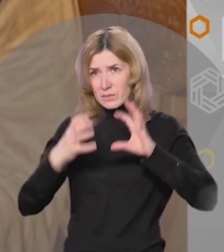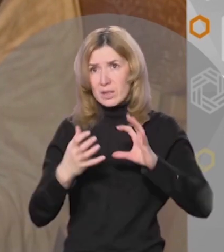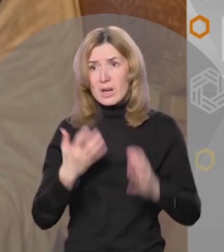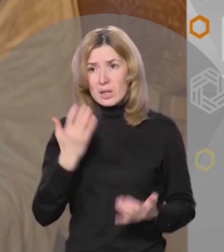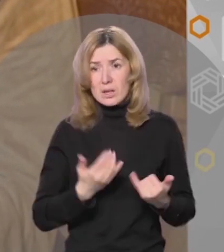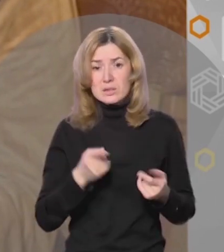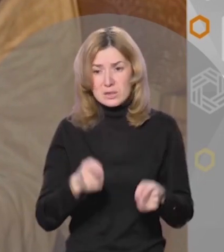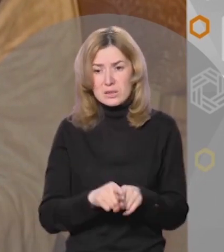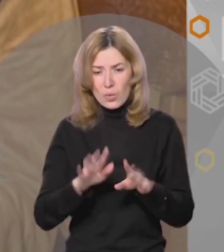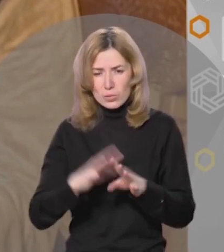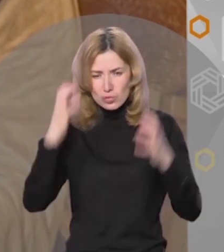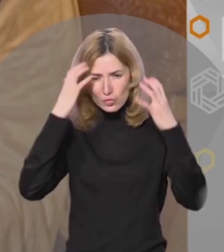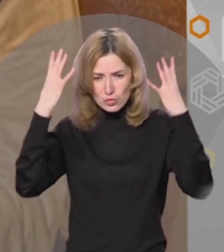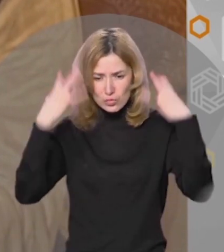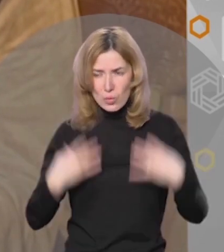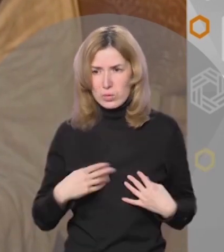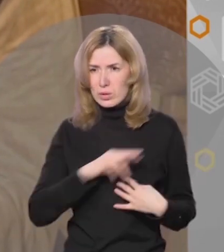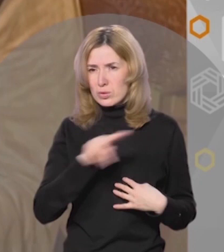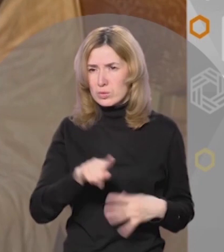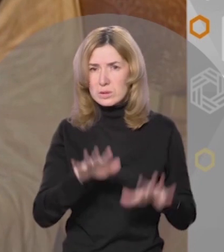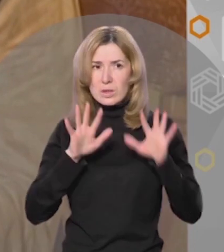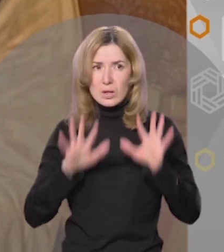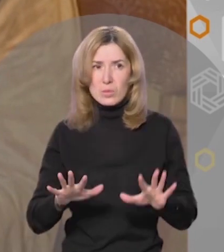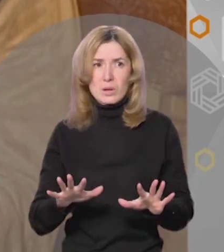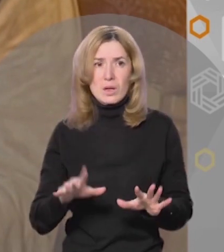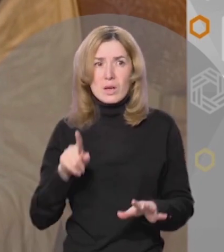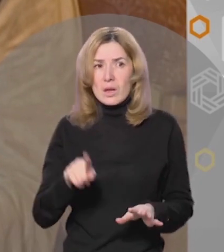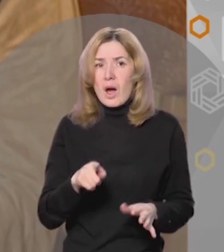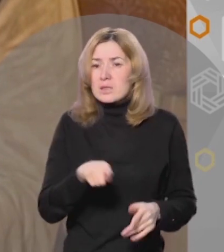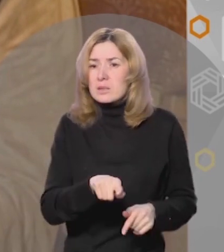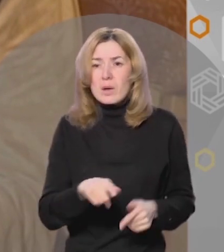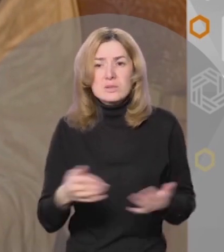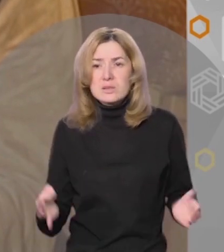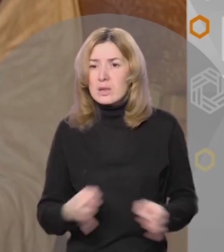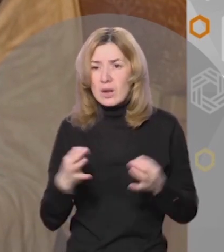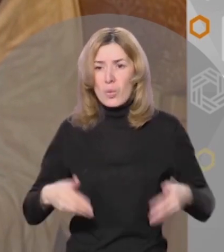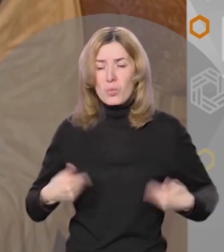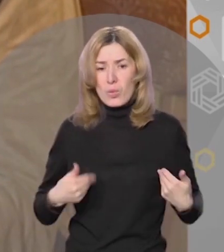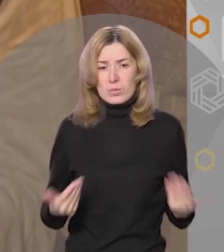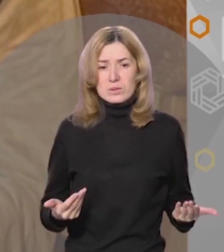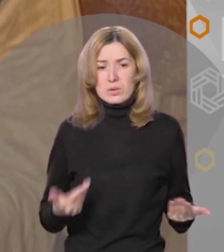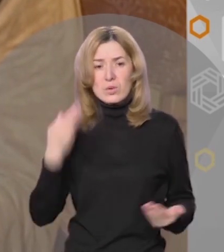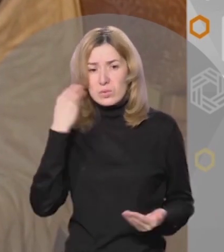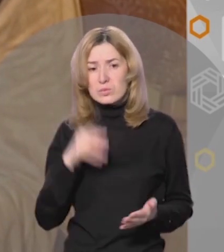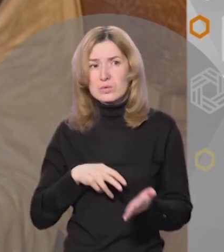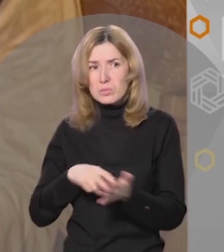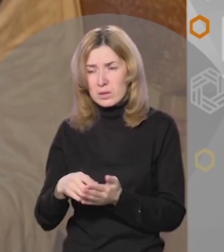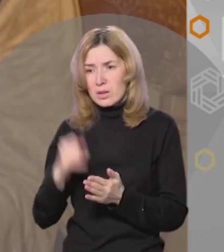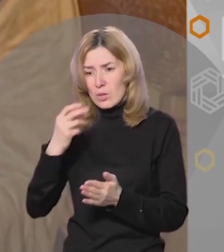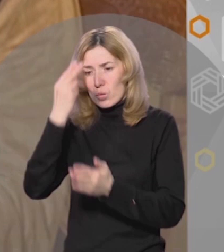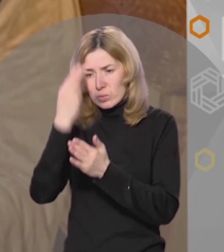свете, если ты черен, никем не любим, и нет от тебя никакой пользы. Лучше пойти